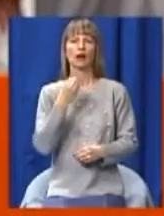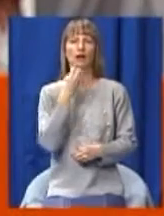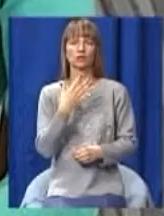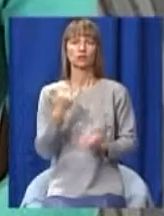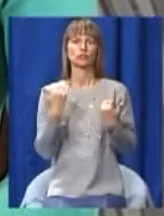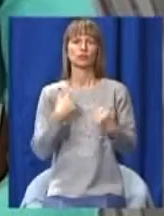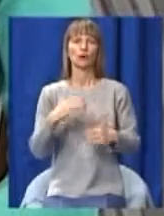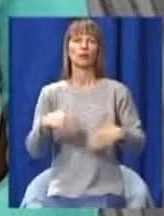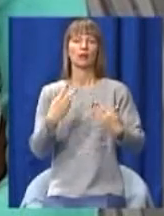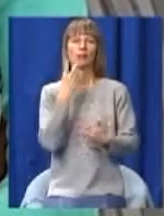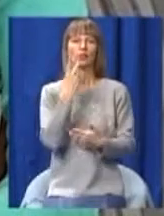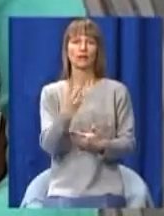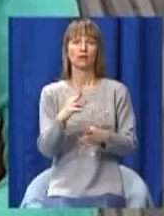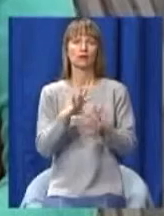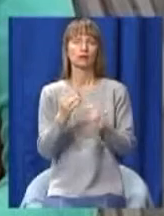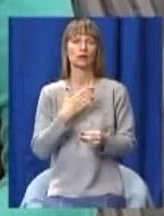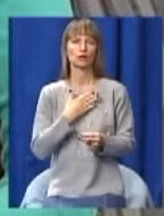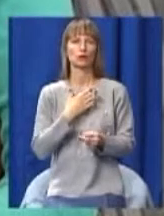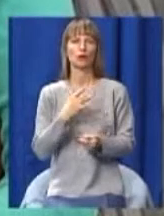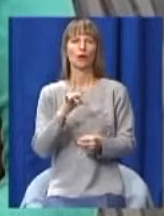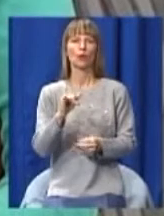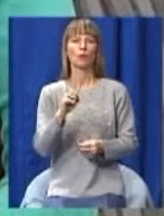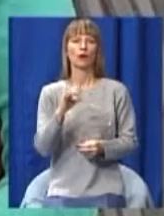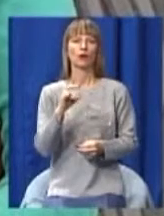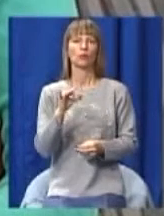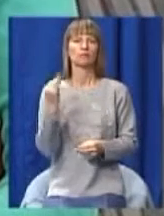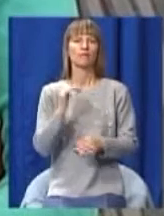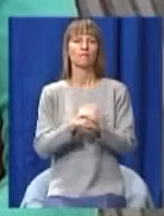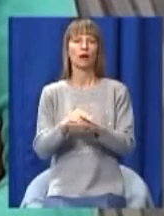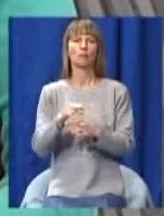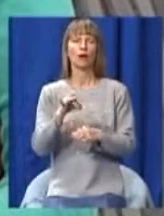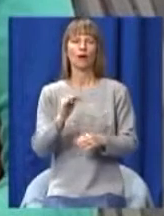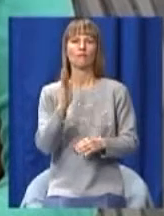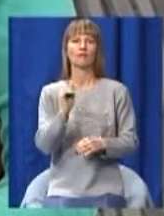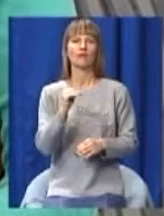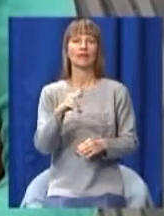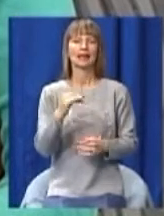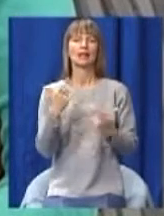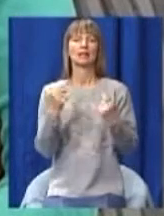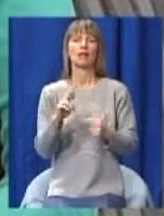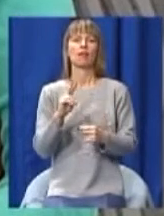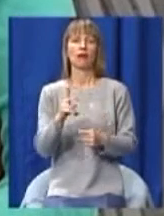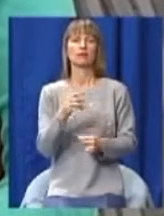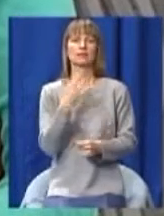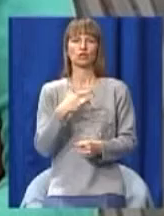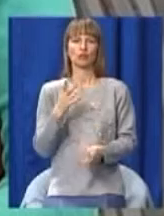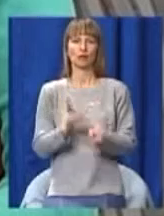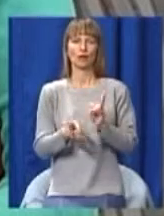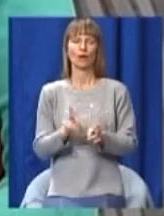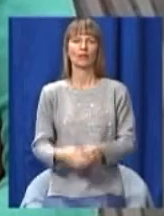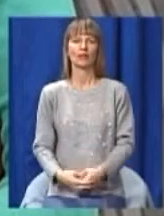а зараз я пропоную подивитися взагалі нашу рубрику цікавих фактів про вафлі. Де, як та навіщо їх виготовляють?